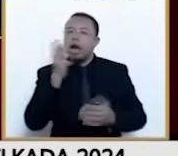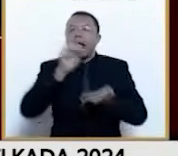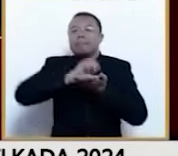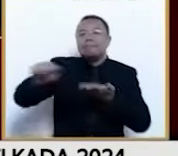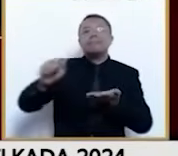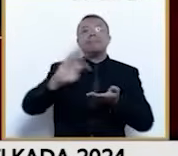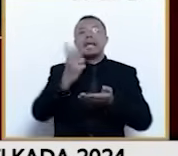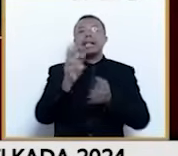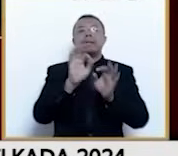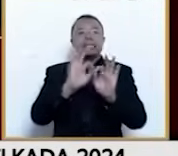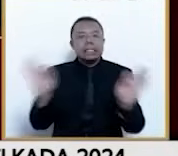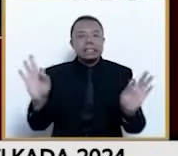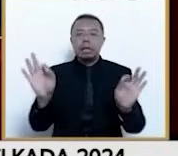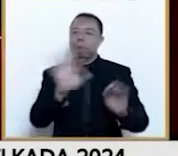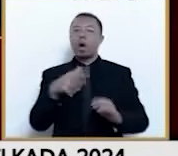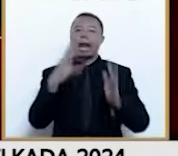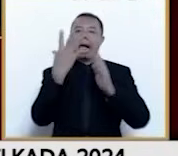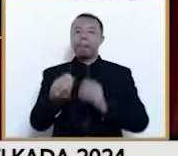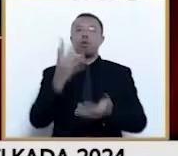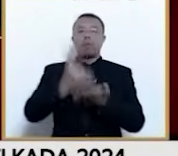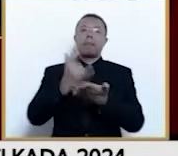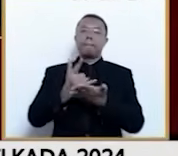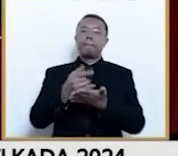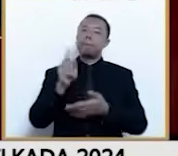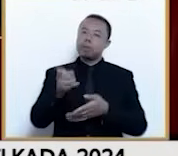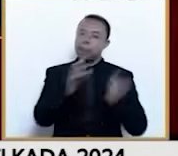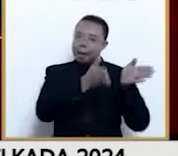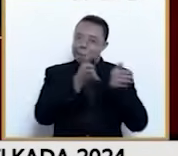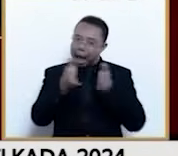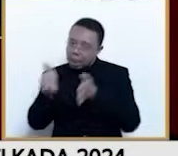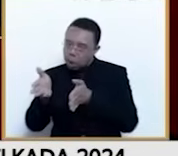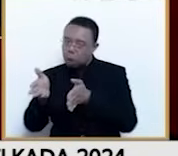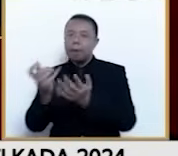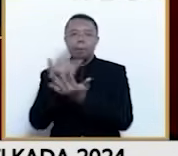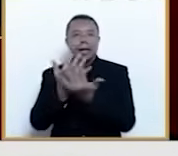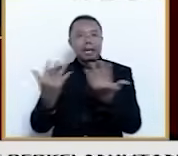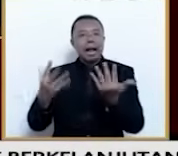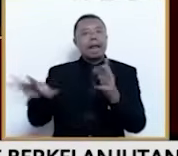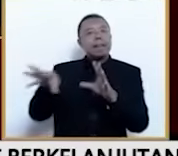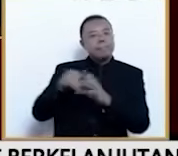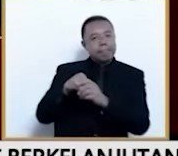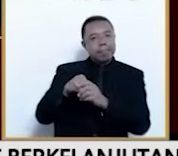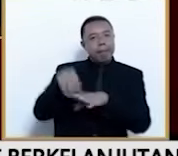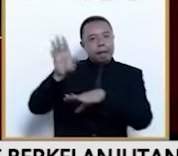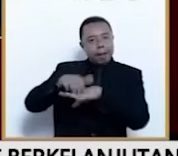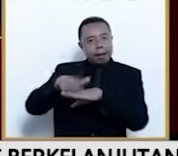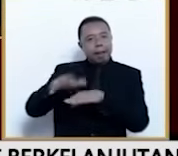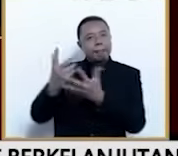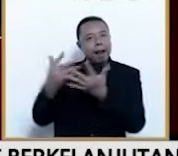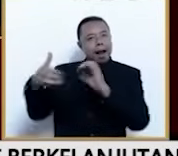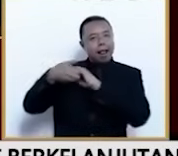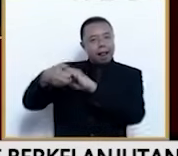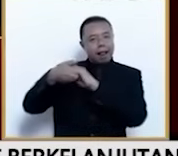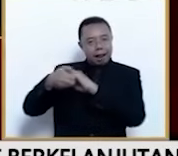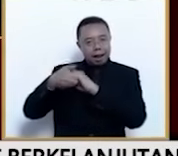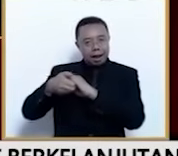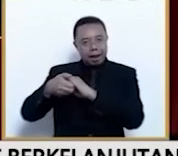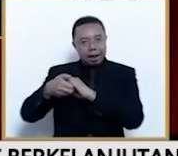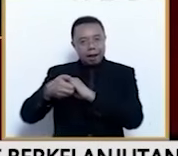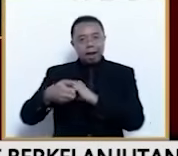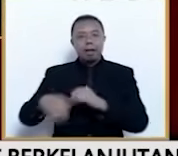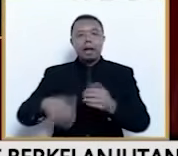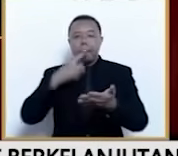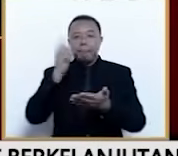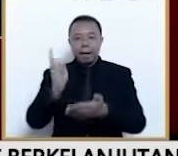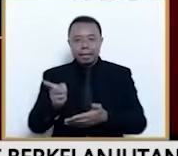dikasih pengertian. Kemudian penataan kampung secara partisipasi bersama warga. Kita harus libatkan warga. Kemudian